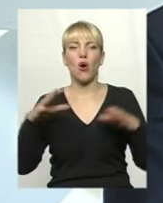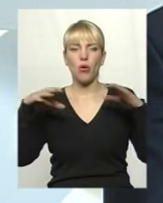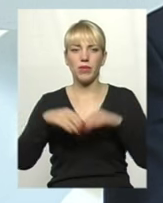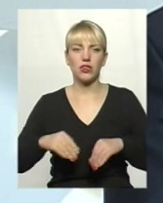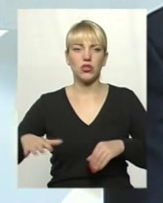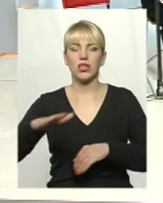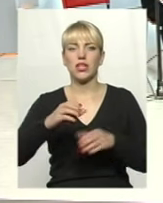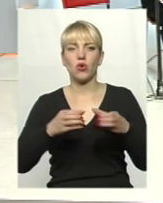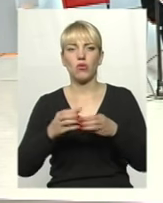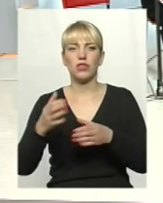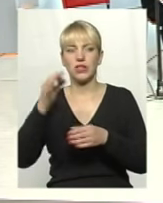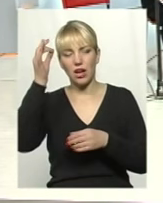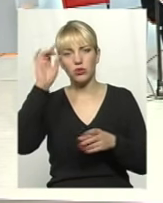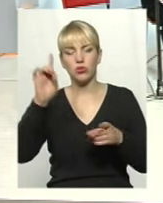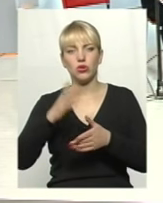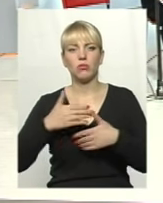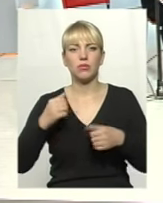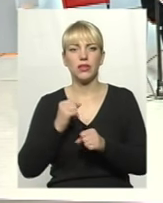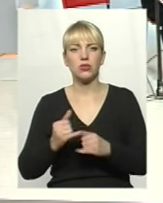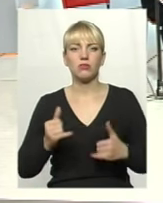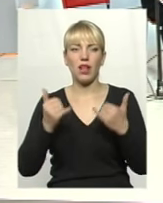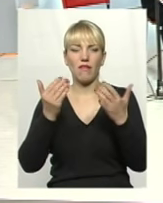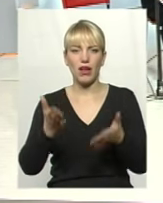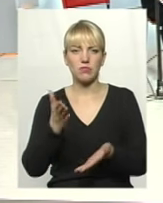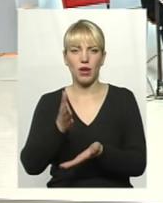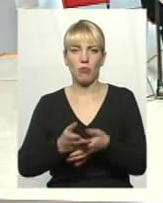Телеглядачам нагадую, що працюємо для вас у прямому ефірі